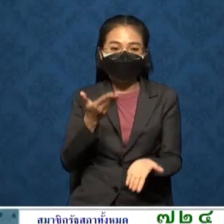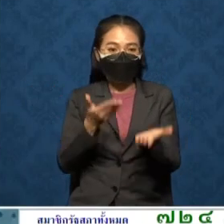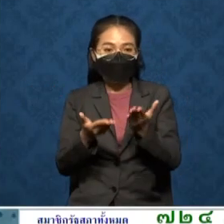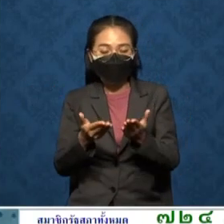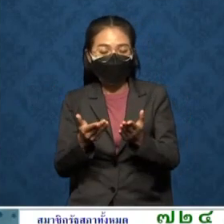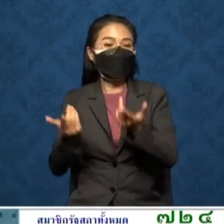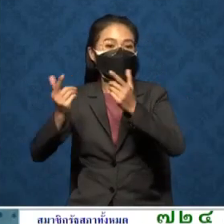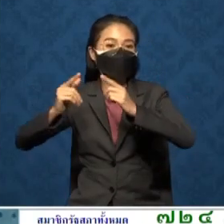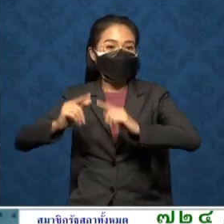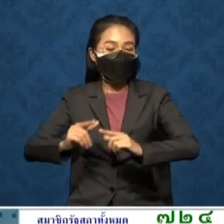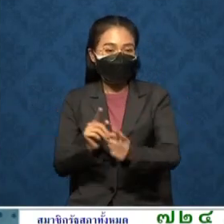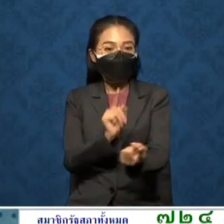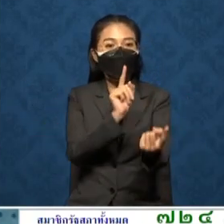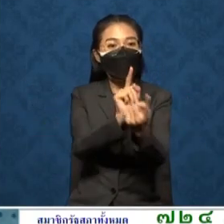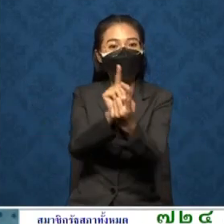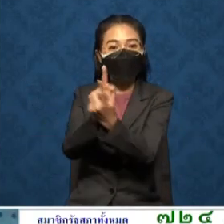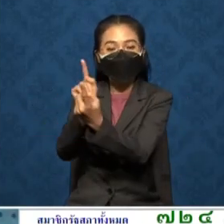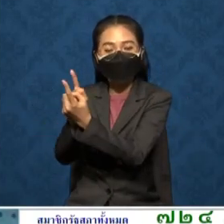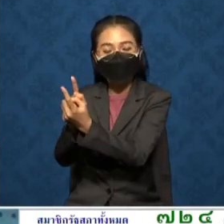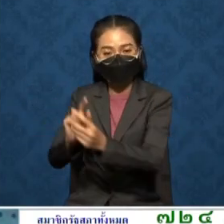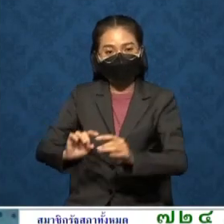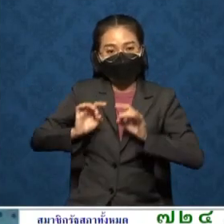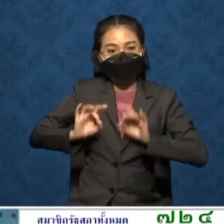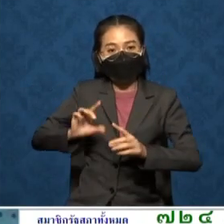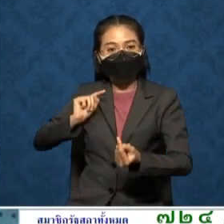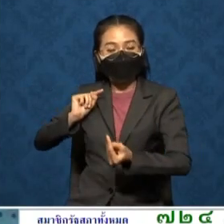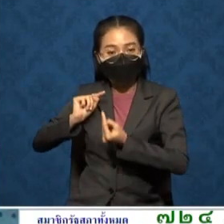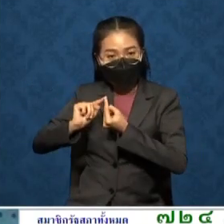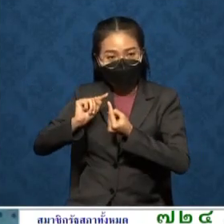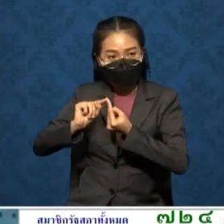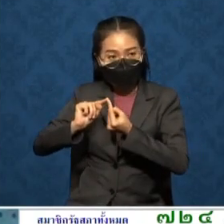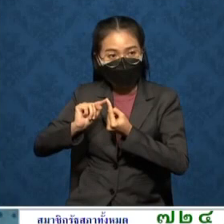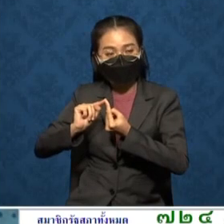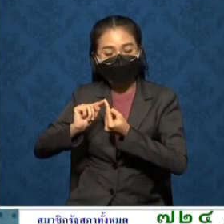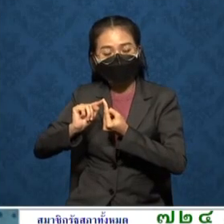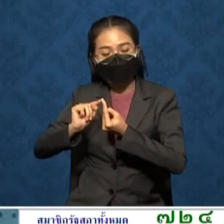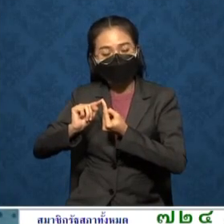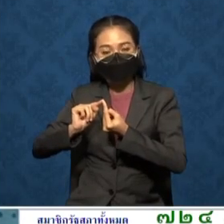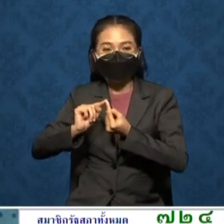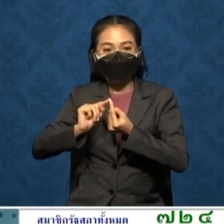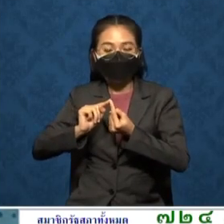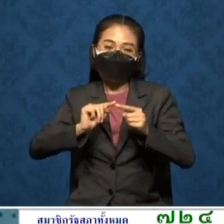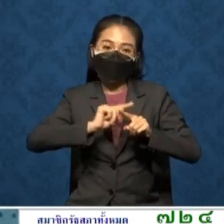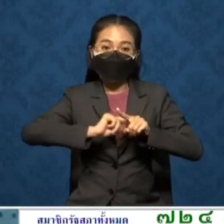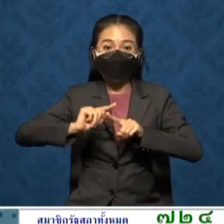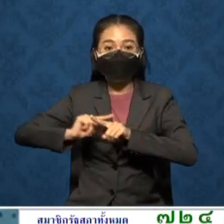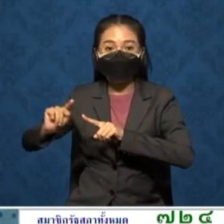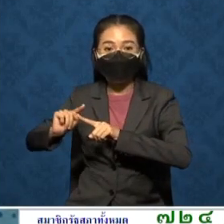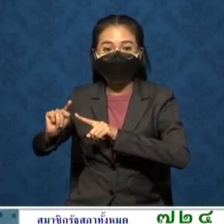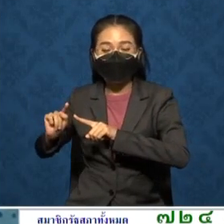ฐซึ่งอาจจะเสี่ยงต่อเหตุแทรกซ้อนในหลายอื่นรวมทั้ง